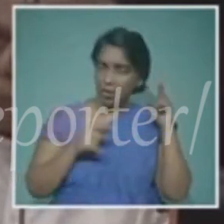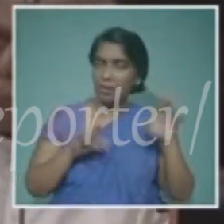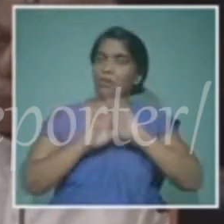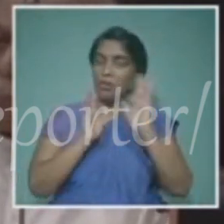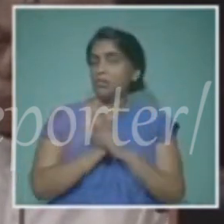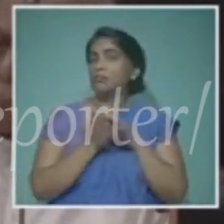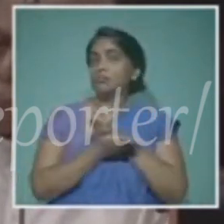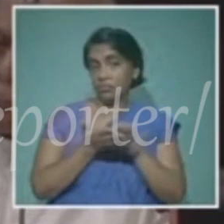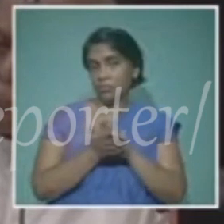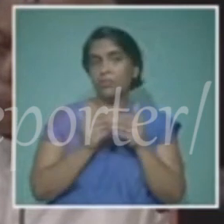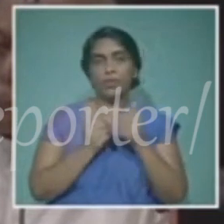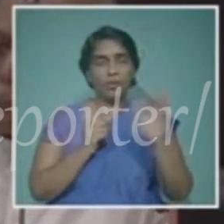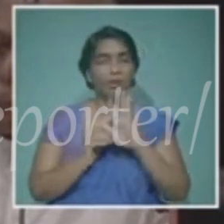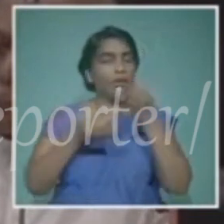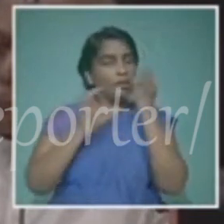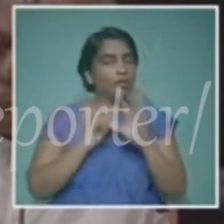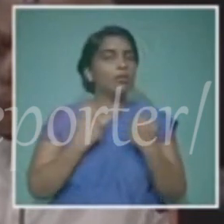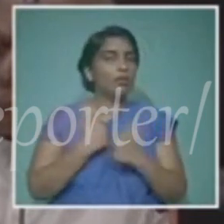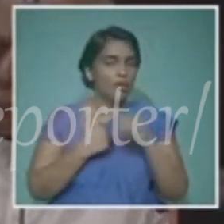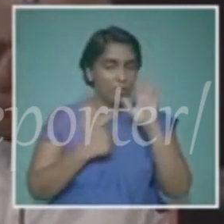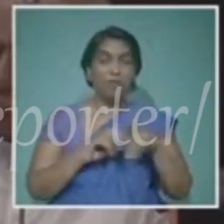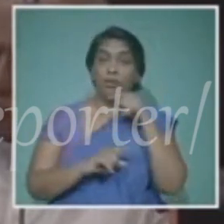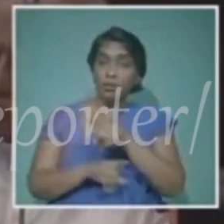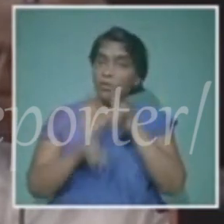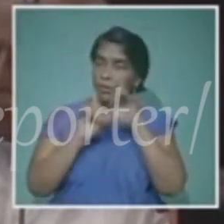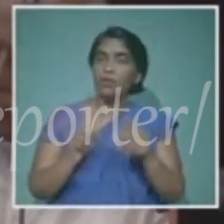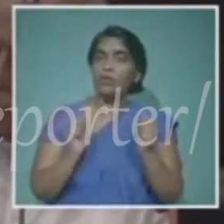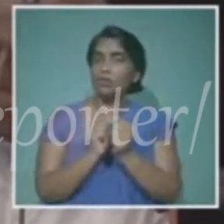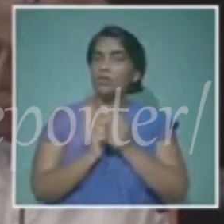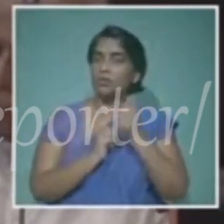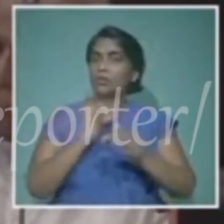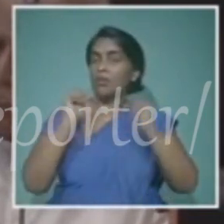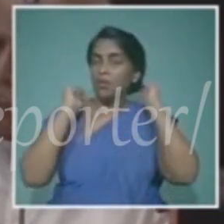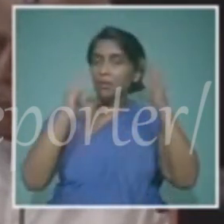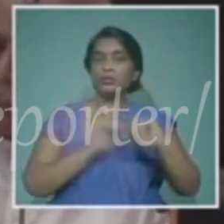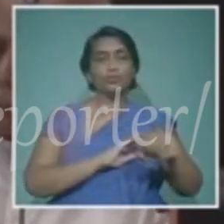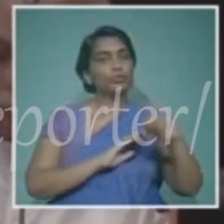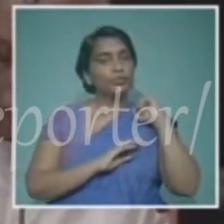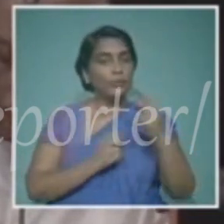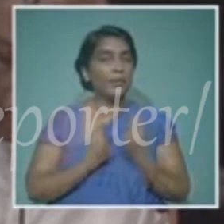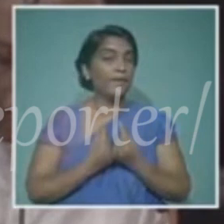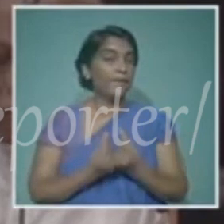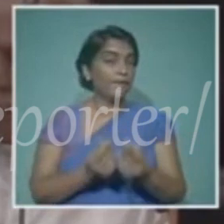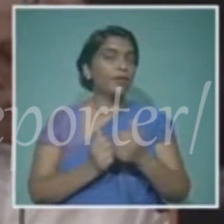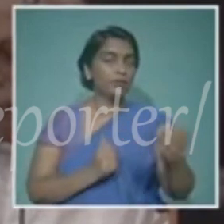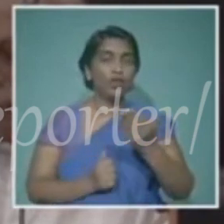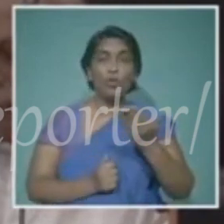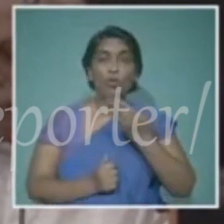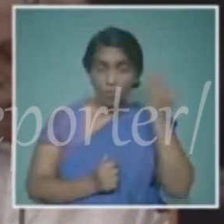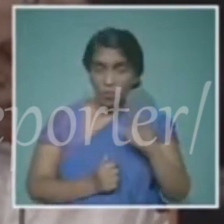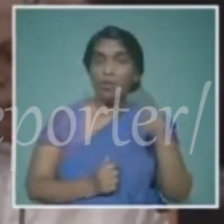අපි සකස් කර ගතිවූ, නිවැරදි කර ගතිවූ, එසේ කර මේ ගමන් මඟ වඩාත් ශක්තිමත් සහ වේගවත් කරගන්න පුළුවන්